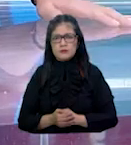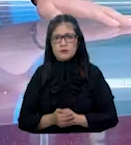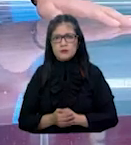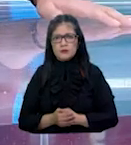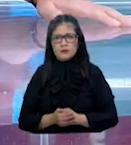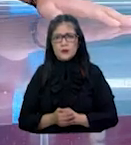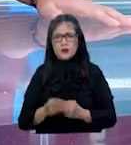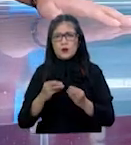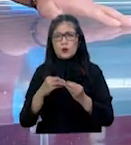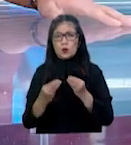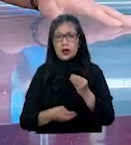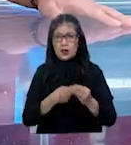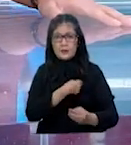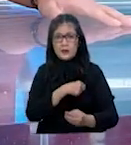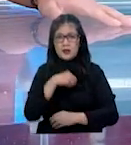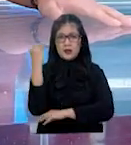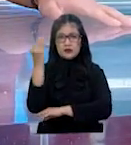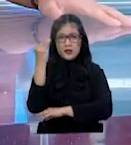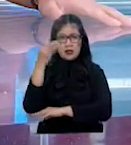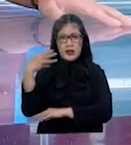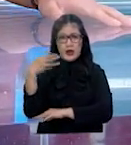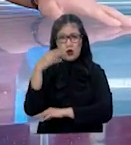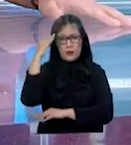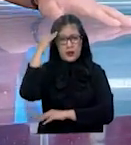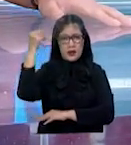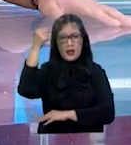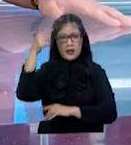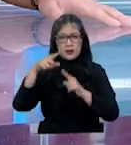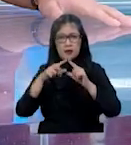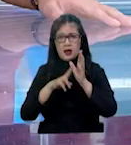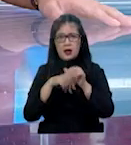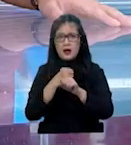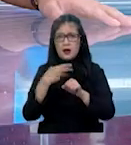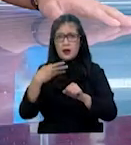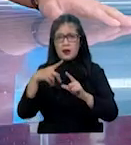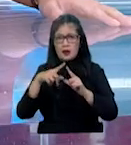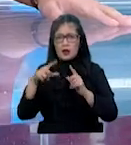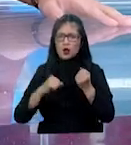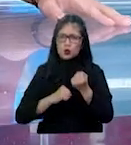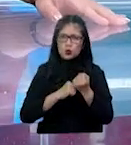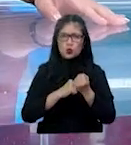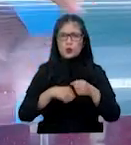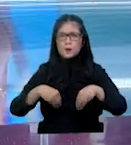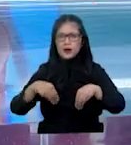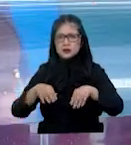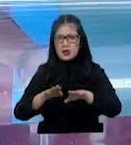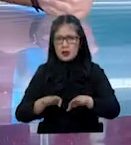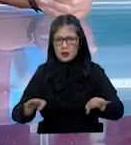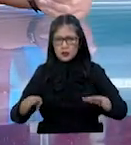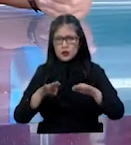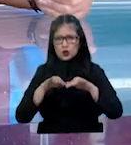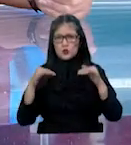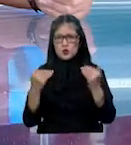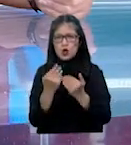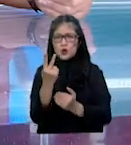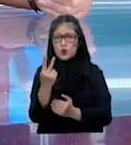pemirsa wakil menteri pariwisata dan ekonomi kreatif Angela tanoesoedibyo mengapresiasi dan mendukung gelaran Pasar Nusa Dua Bali Pasar Nusa Dua Bali